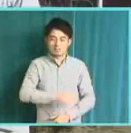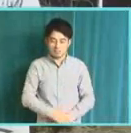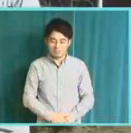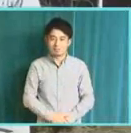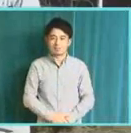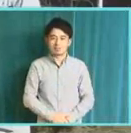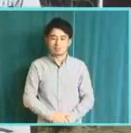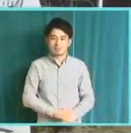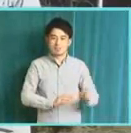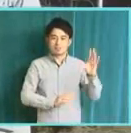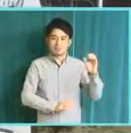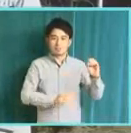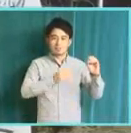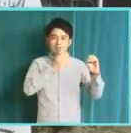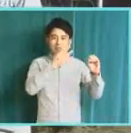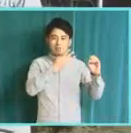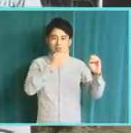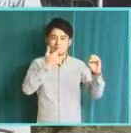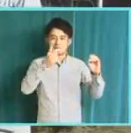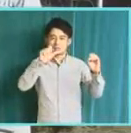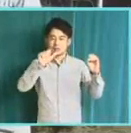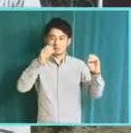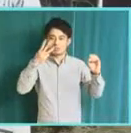ください。お問い合わせは